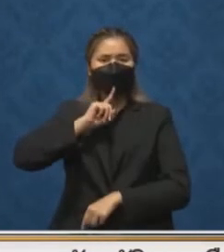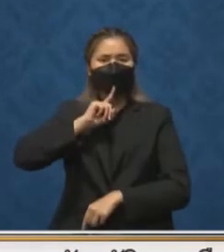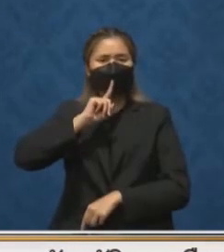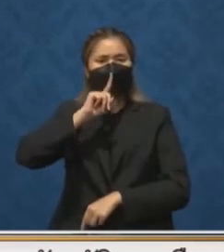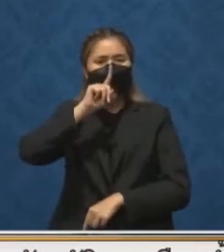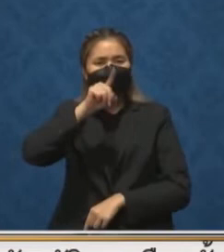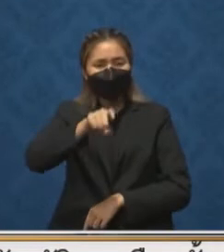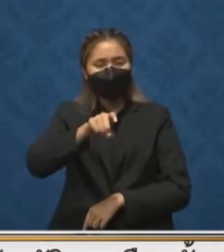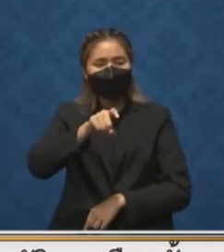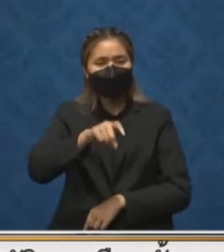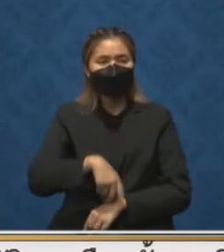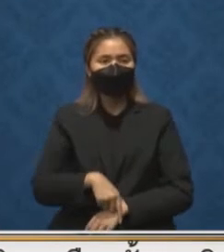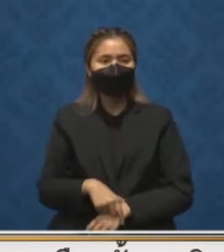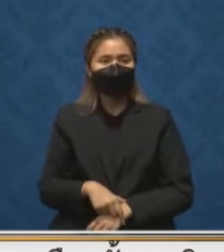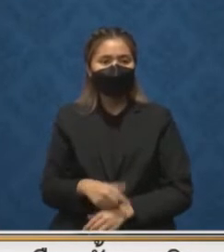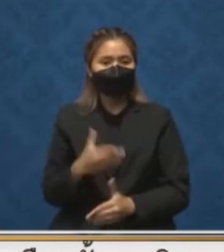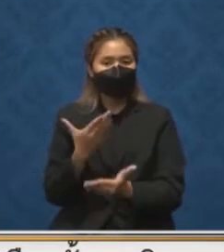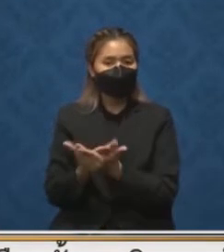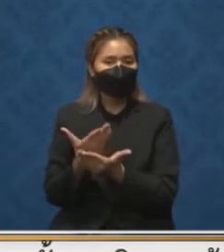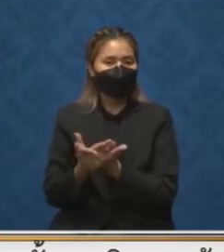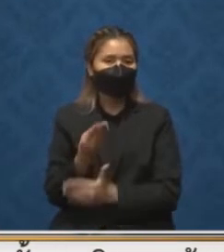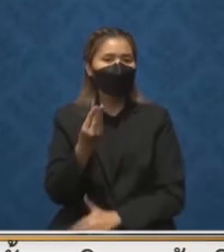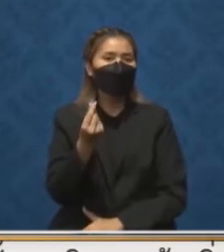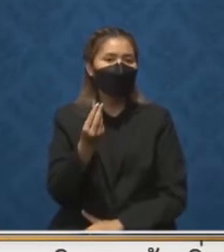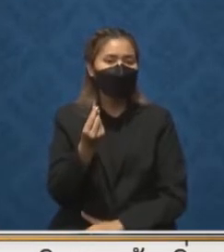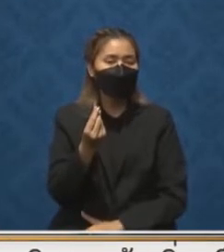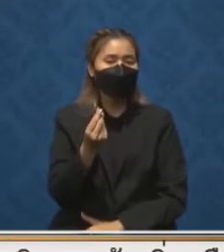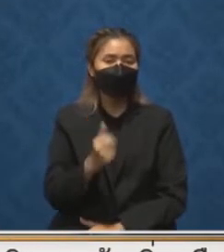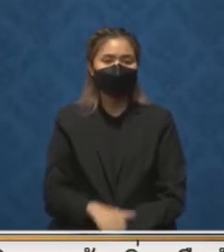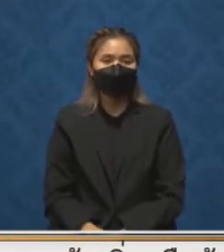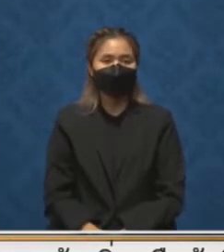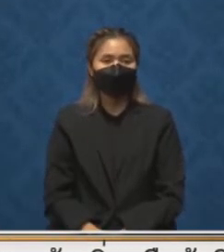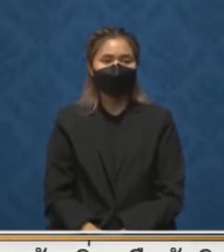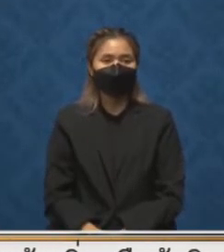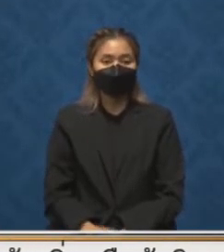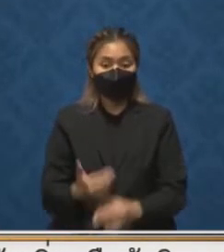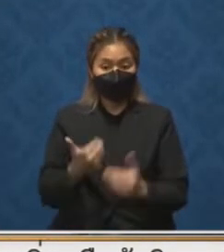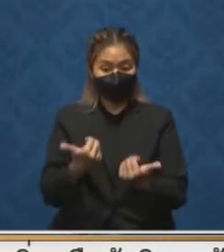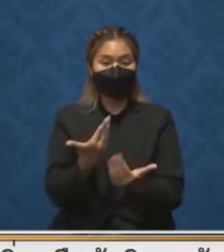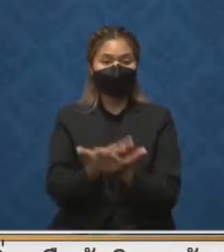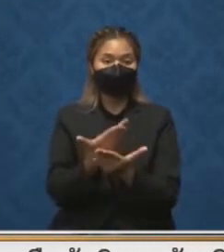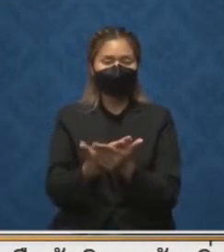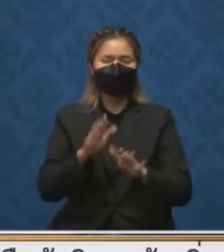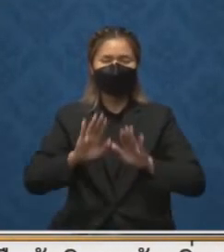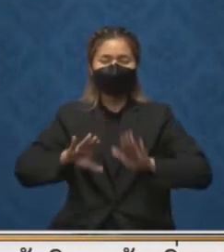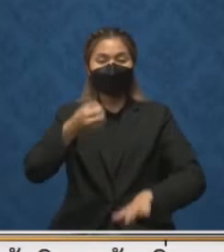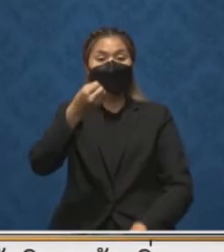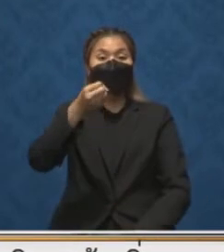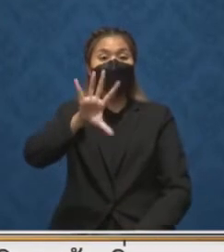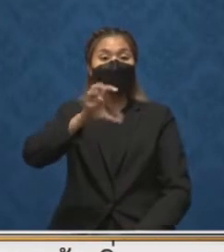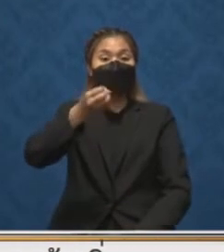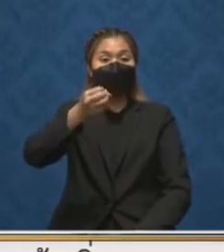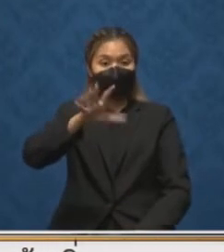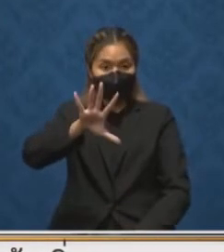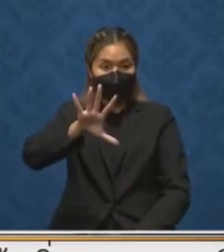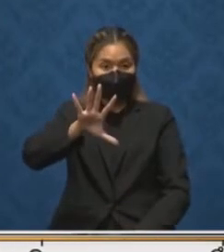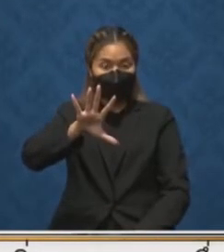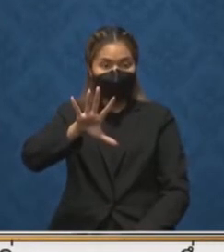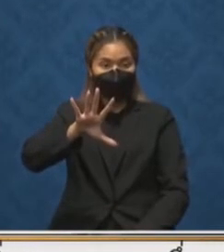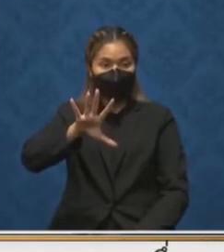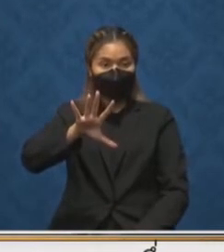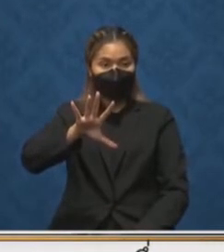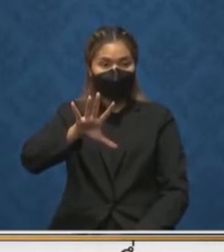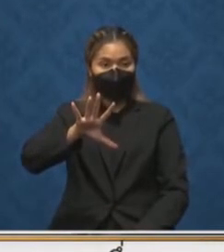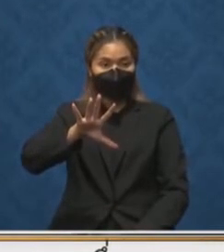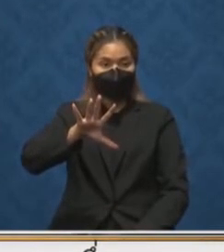ามัสะท้อนตนทุหอเป่า ทำไมตอง 10 นะวัี้ม 15 บากวานะครับ cavทำไม